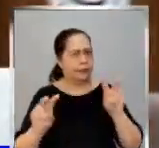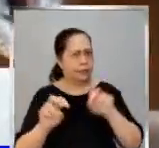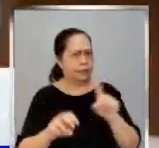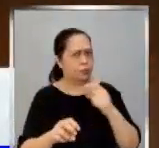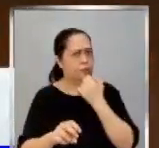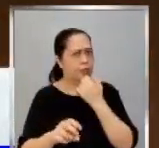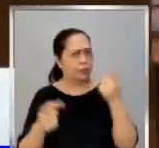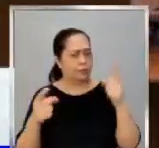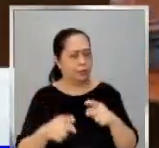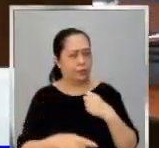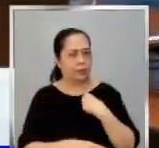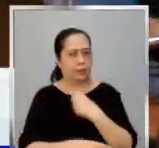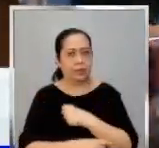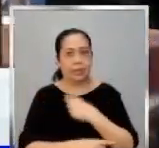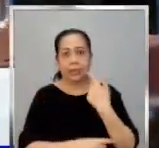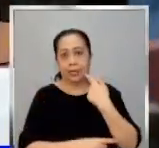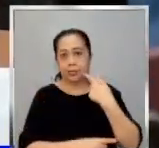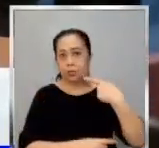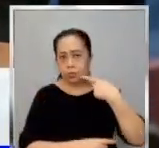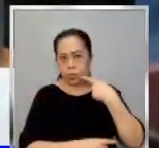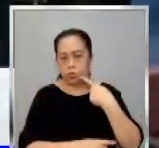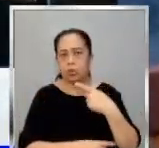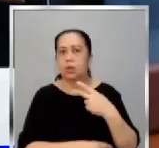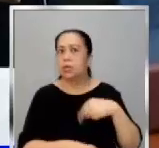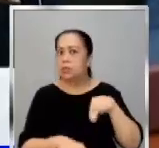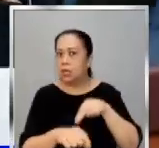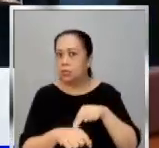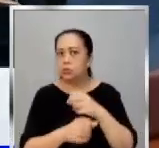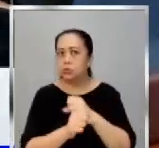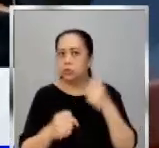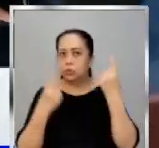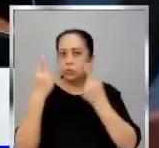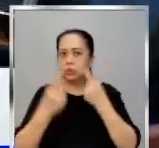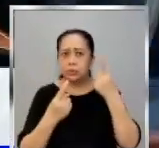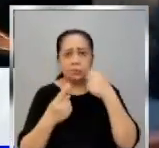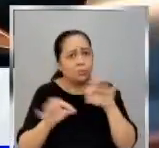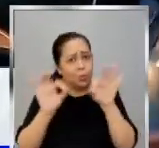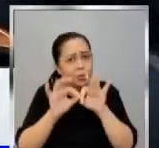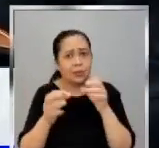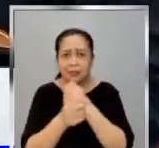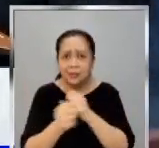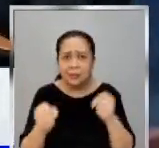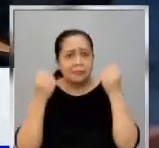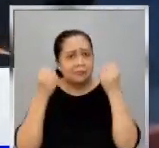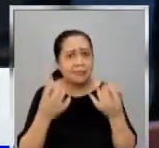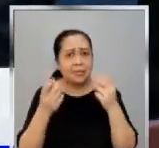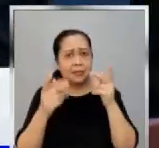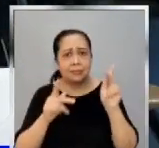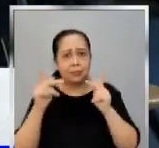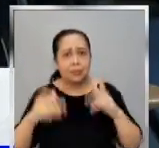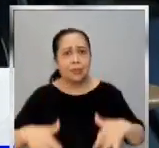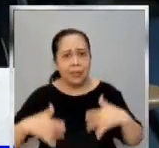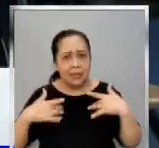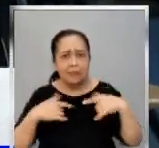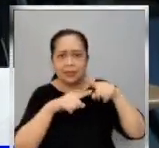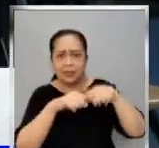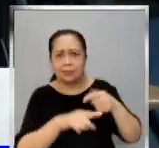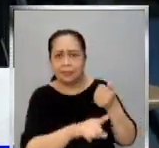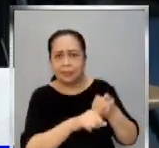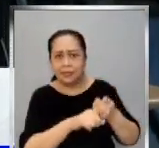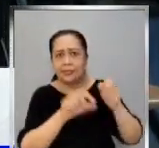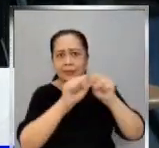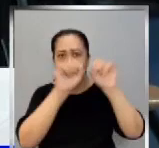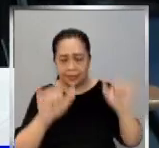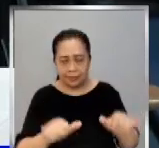kay Senator Grace Poe, national security concern daw ito dahil kaligtasan ng libu-libong buhay ang nakasalalay dito. Sabi naman ni